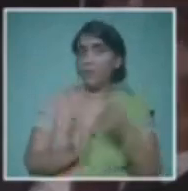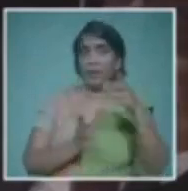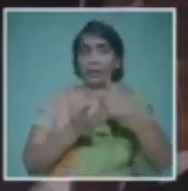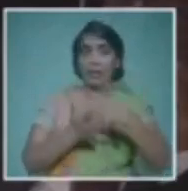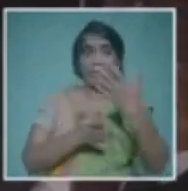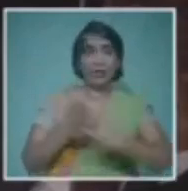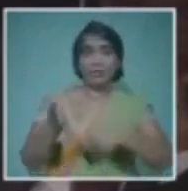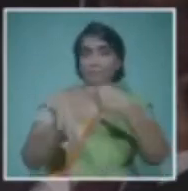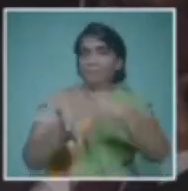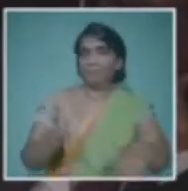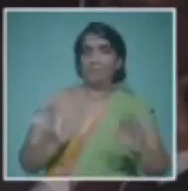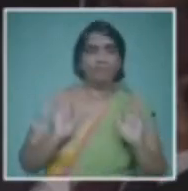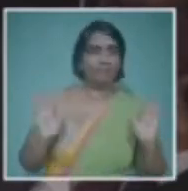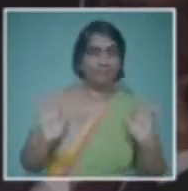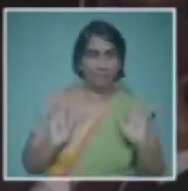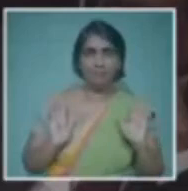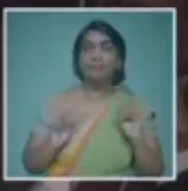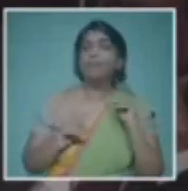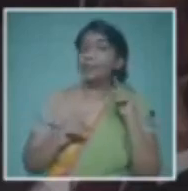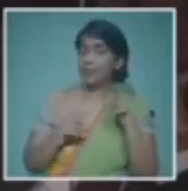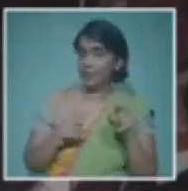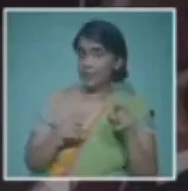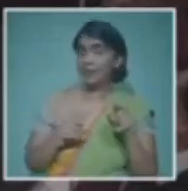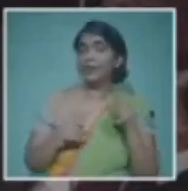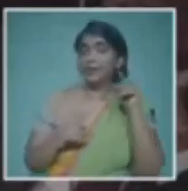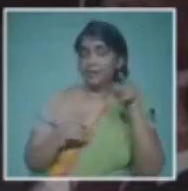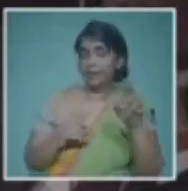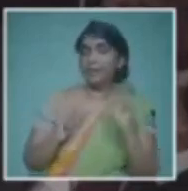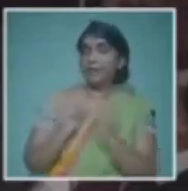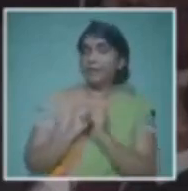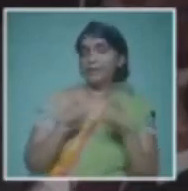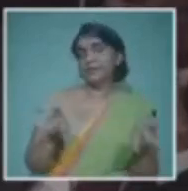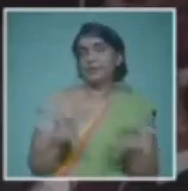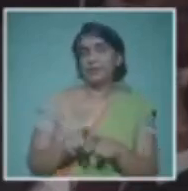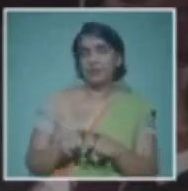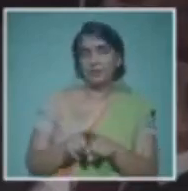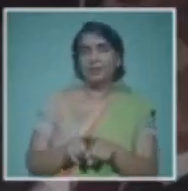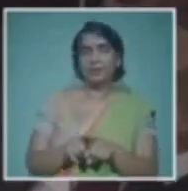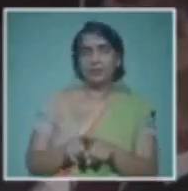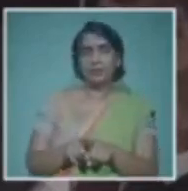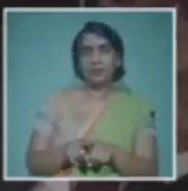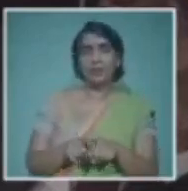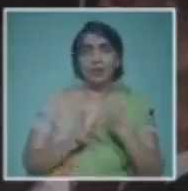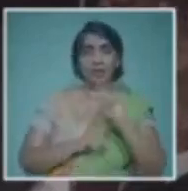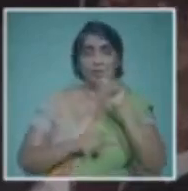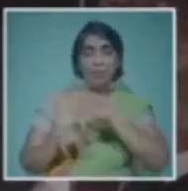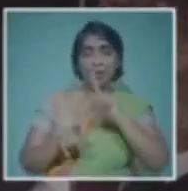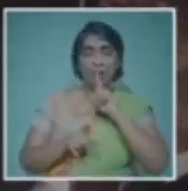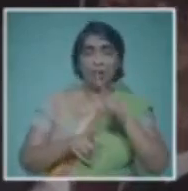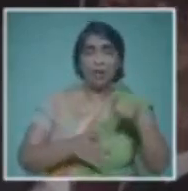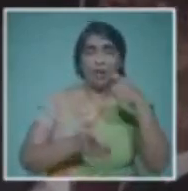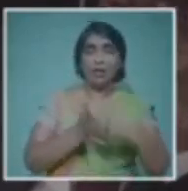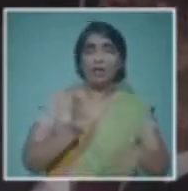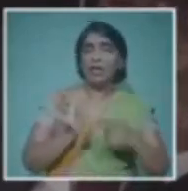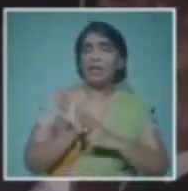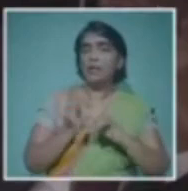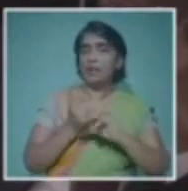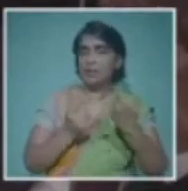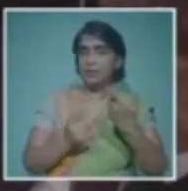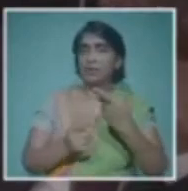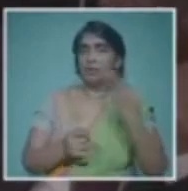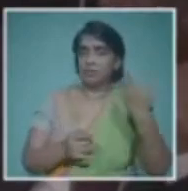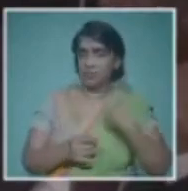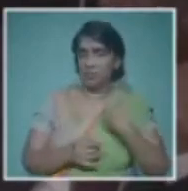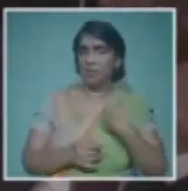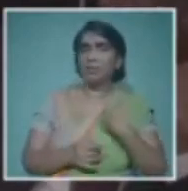behave. Sorry to say. මේ රට ඉස්සරහා එකක් අපි ඉස්සරහා සභාව එකක් අත්සන් කරන්න ගියාම නිමල් සිපාලයතුමා තමයි ඉන්න